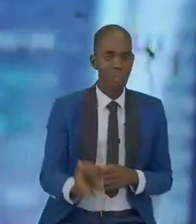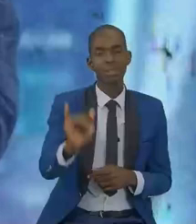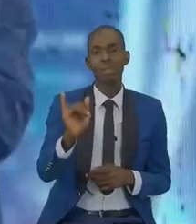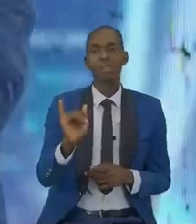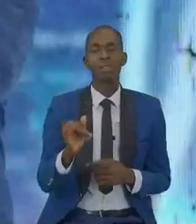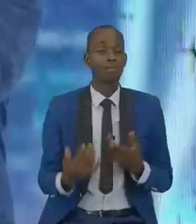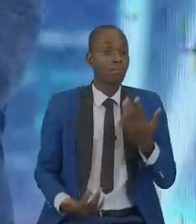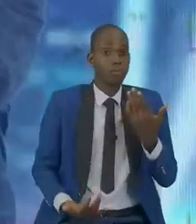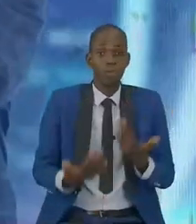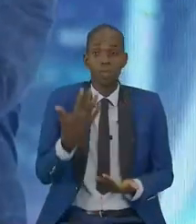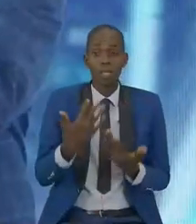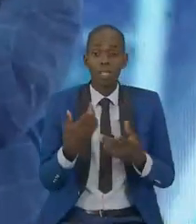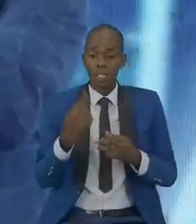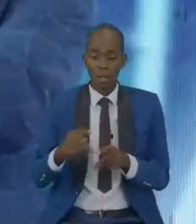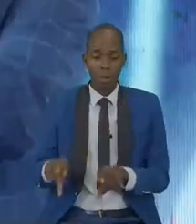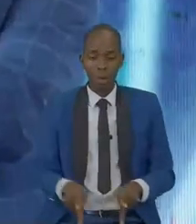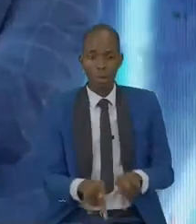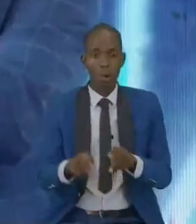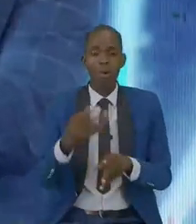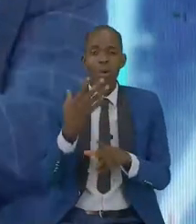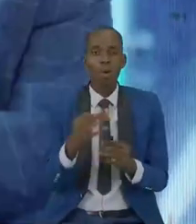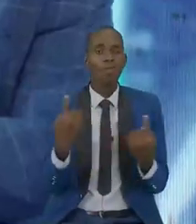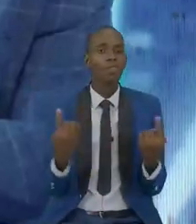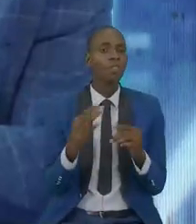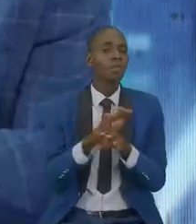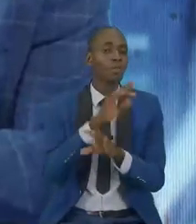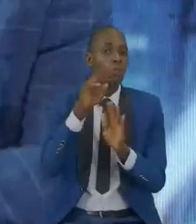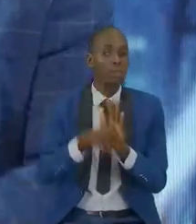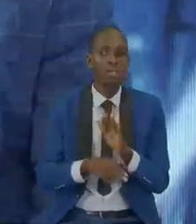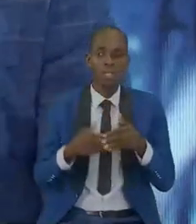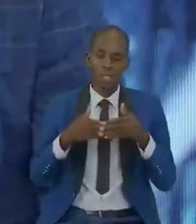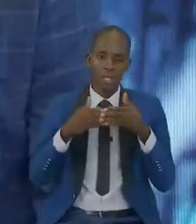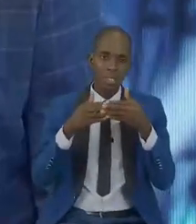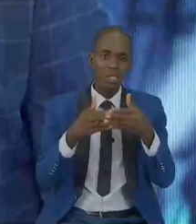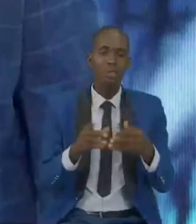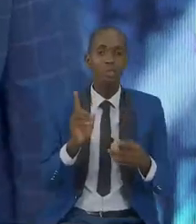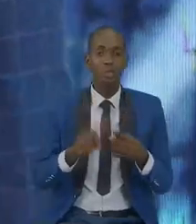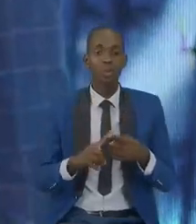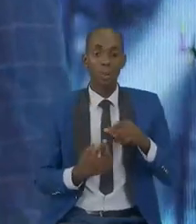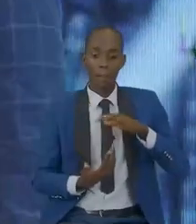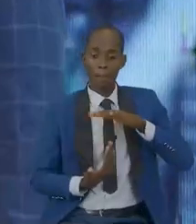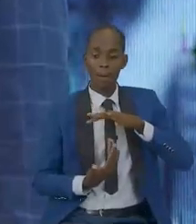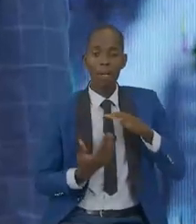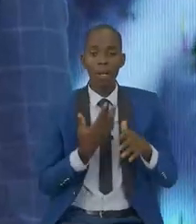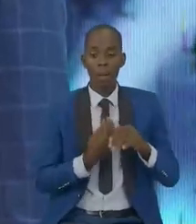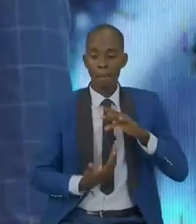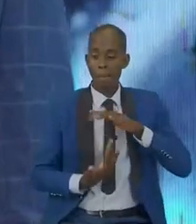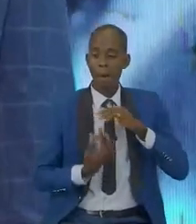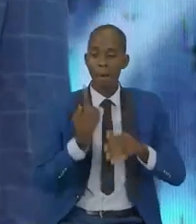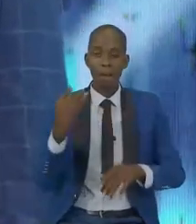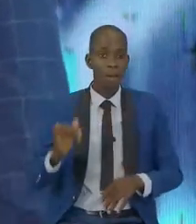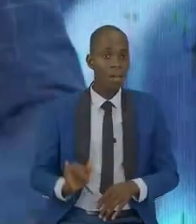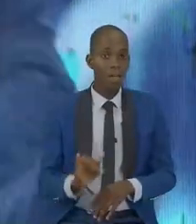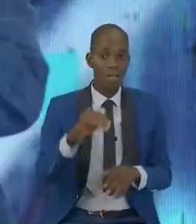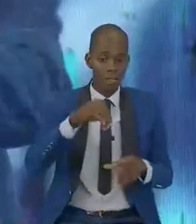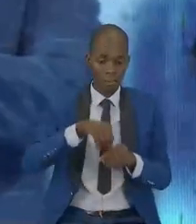transgression conduit à la fournaise terrestre et éternelle. La voie de la dépravation,